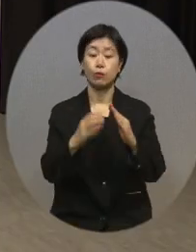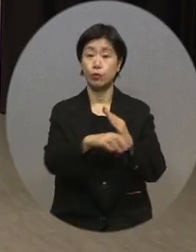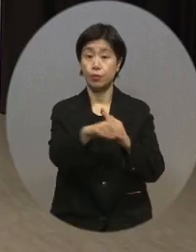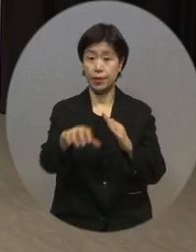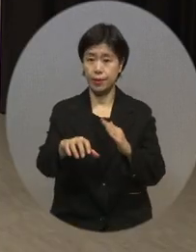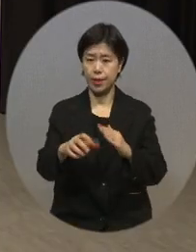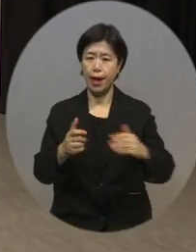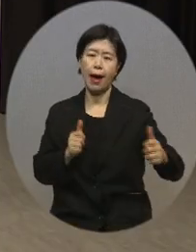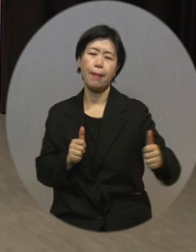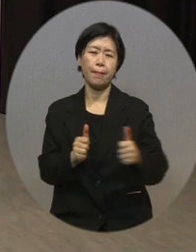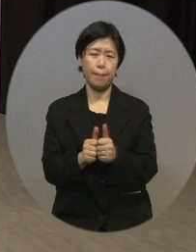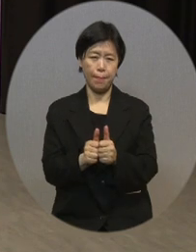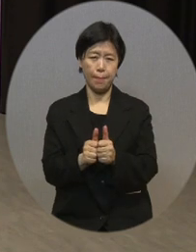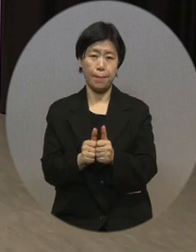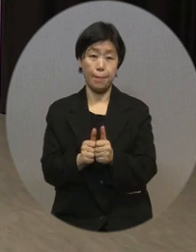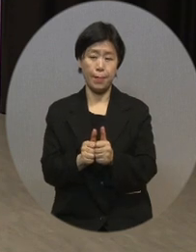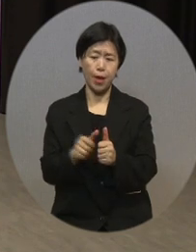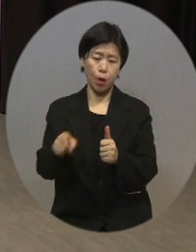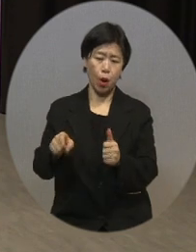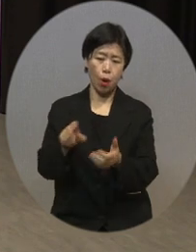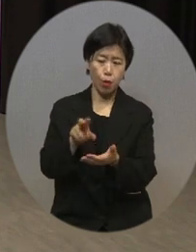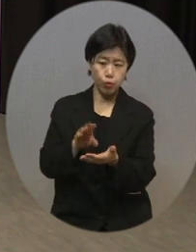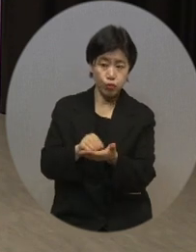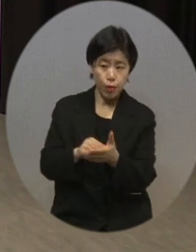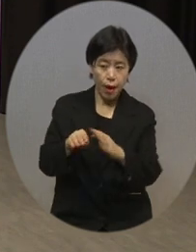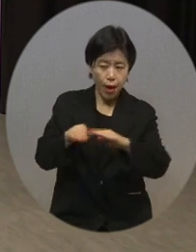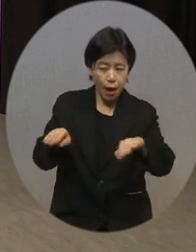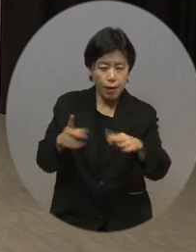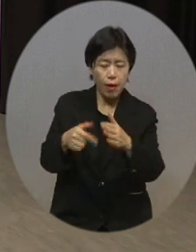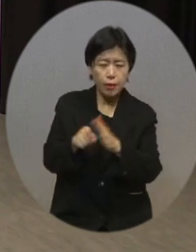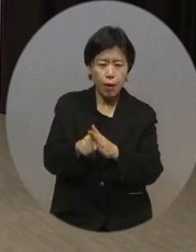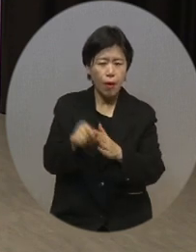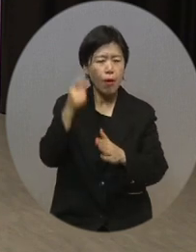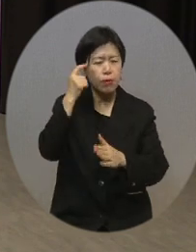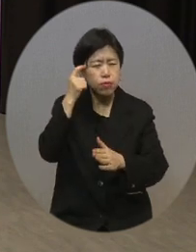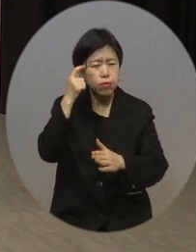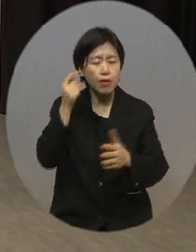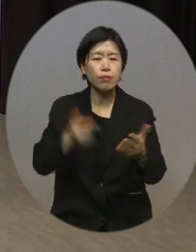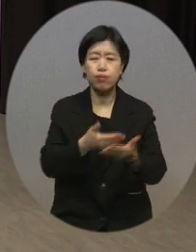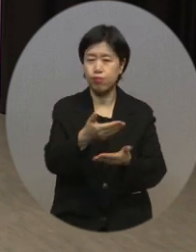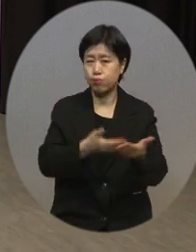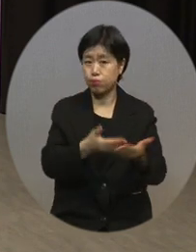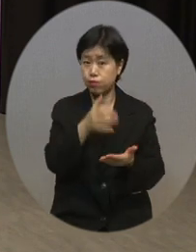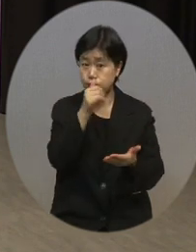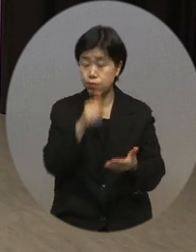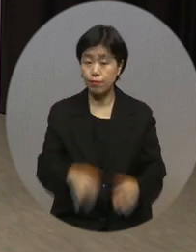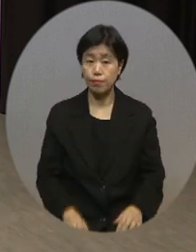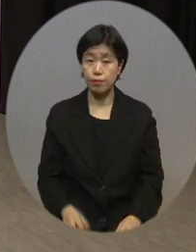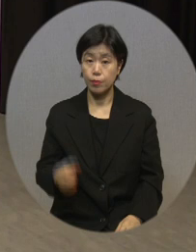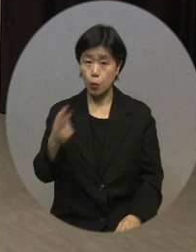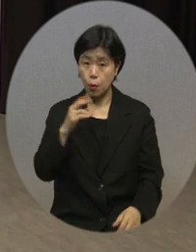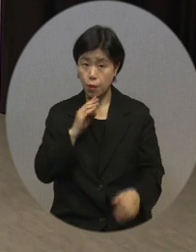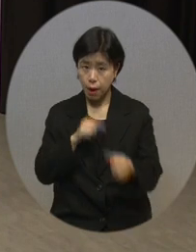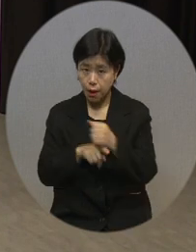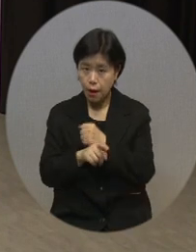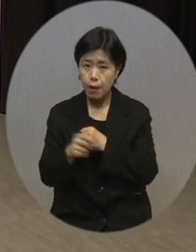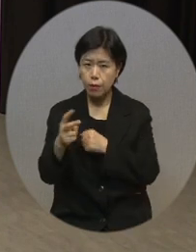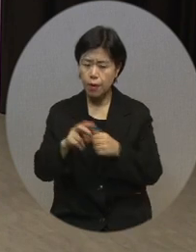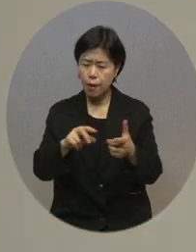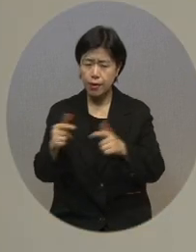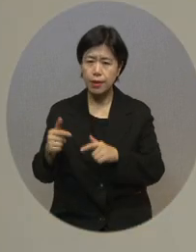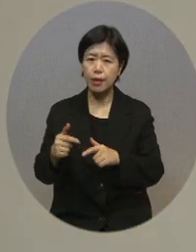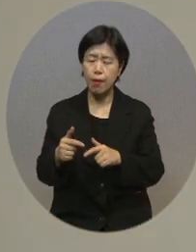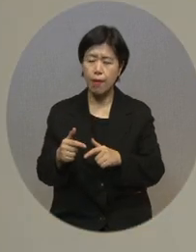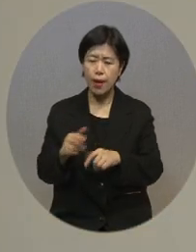적극적으로 함께 그 문제를 풀어나가기 위해서 고민을 했고요. 또 여러 가지 과학적이고 합리적인 영역을 통해